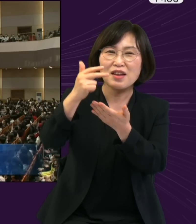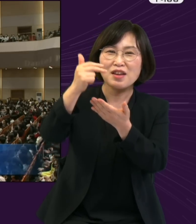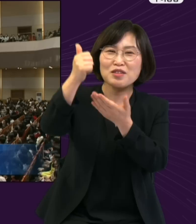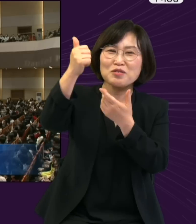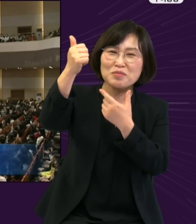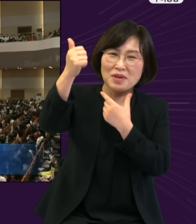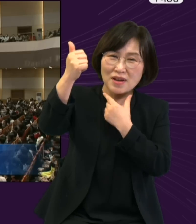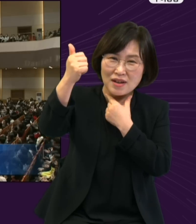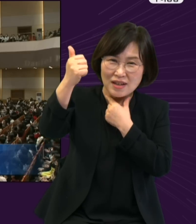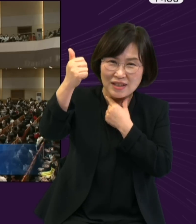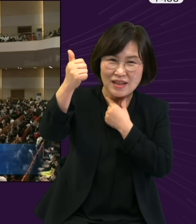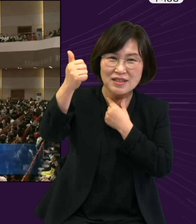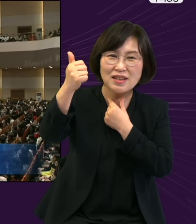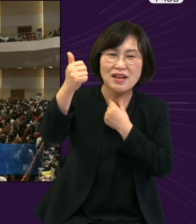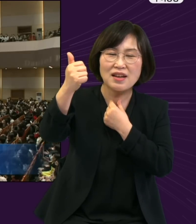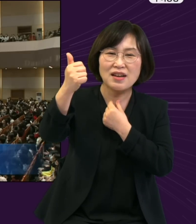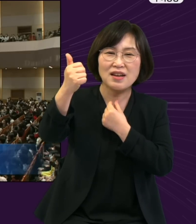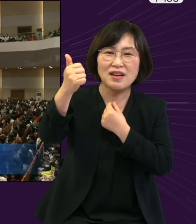바라나이다.